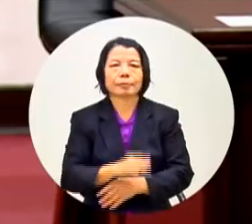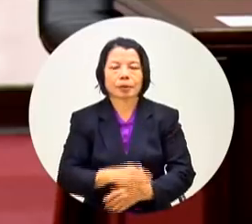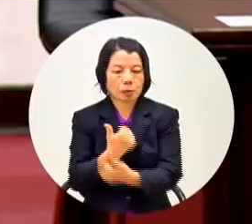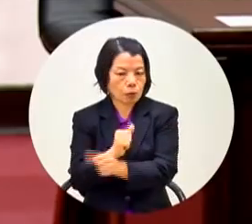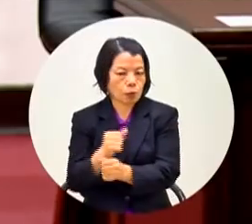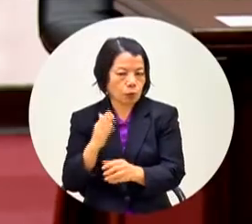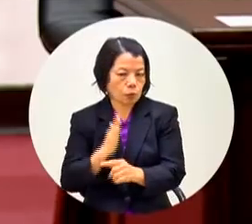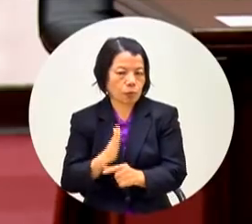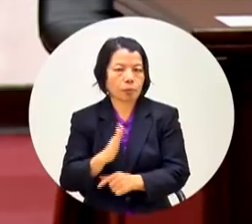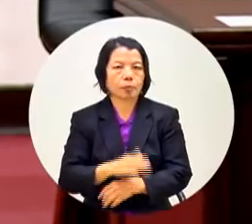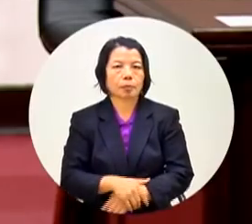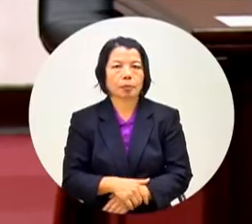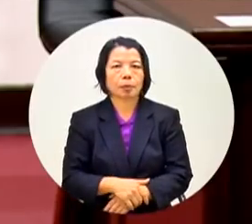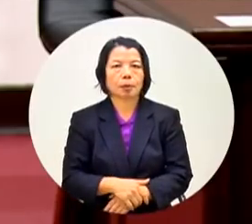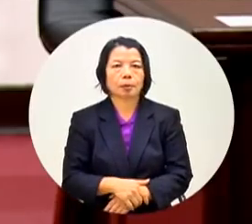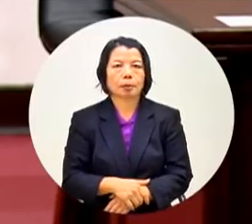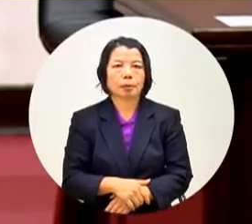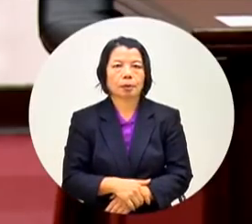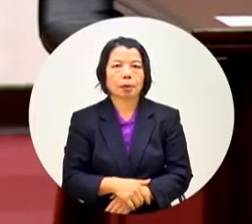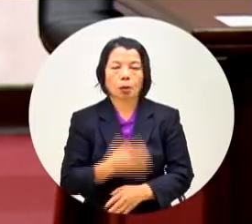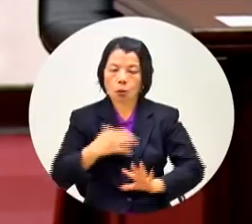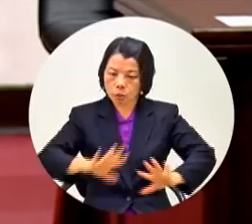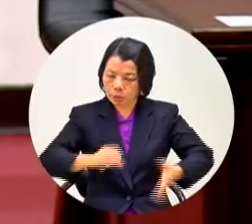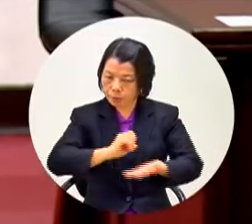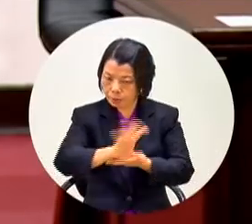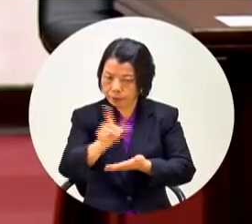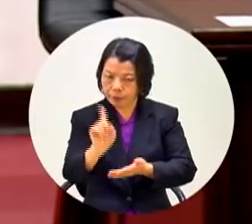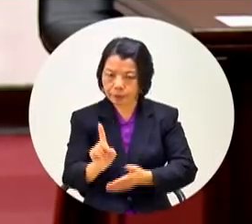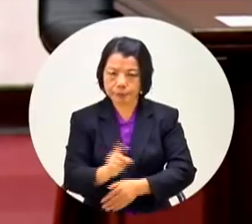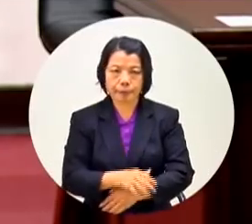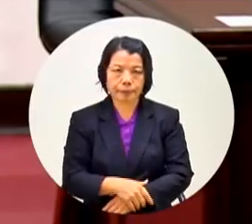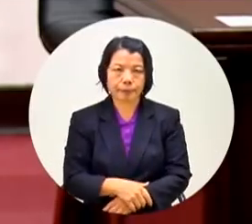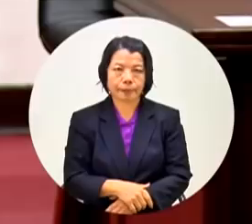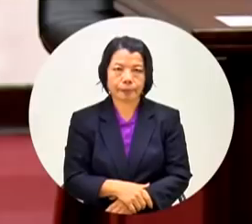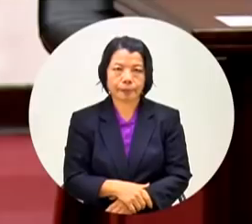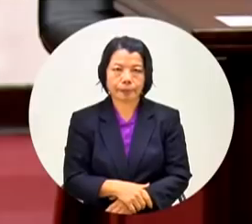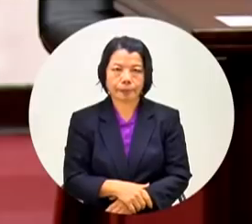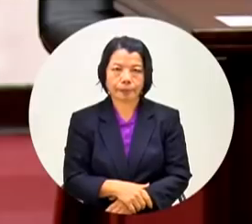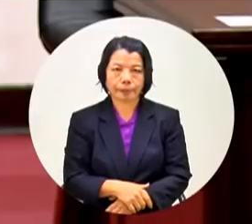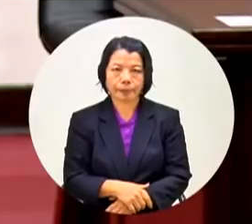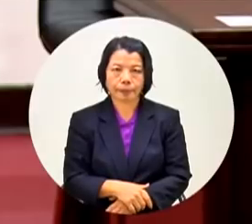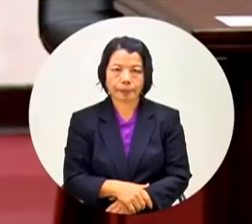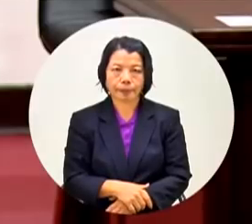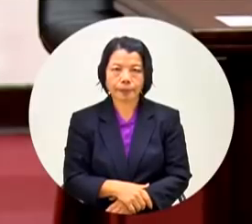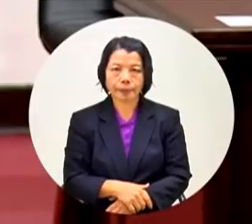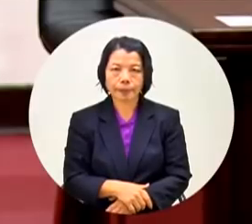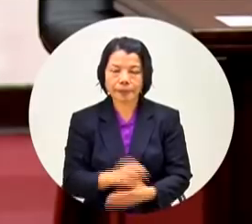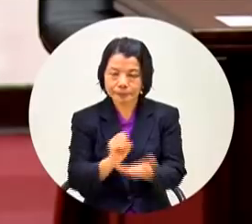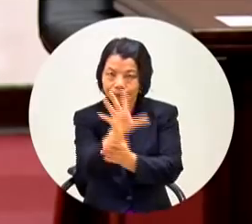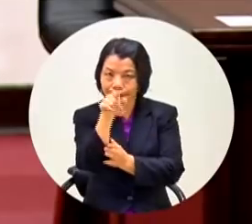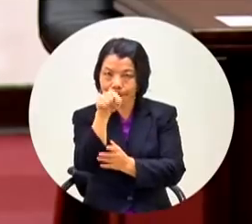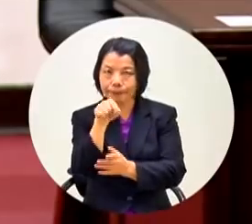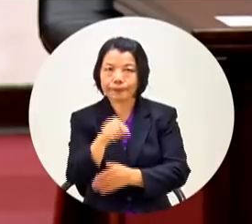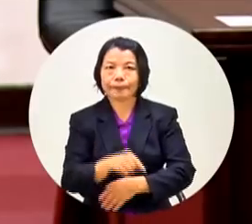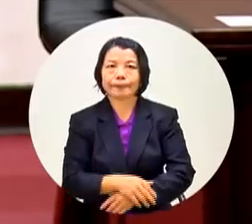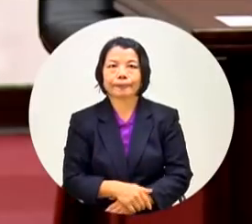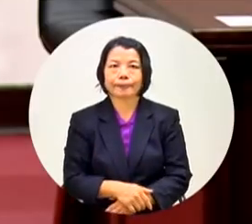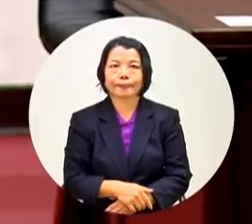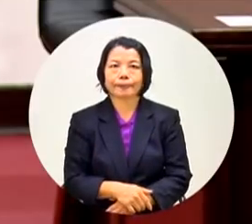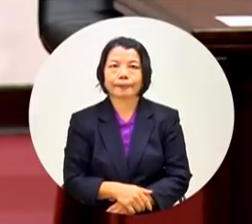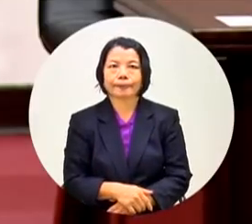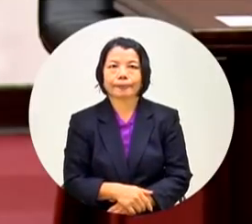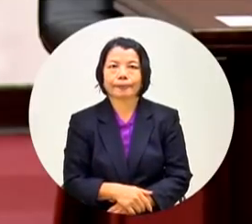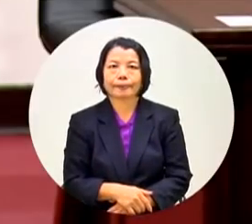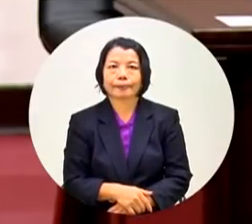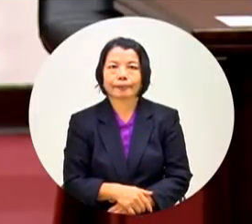要提的一个部分，就是我们来看一下哈，这是目前整个原案的